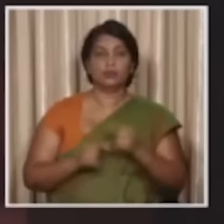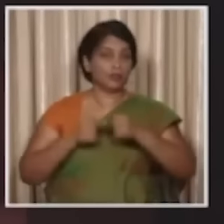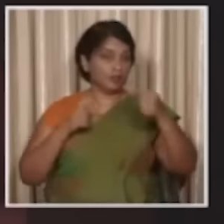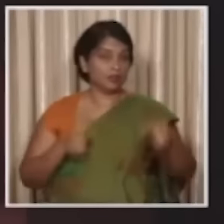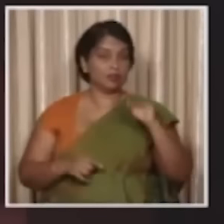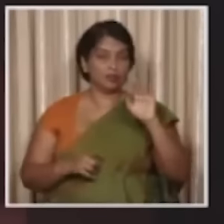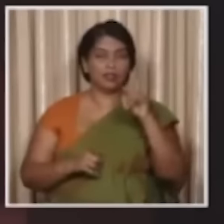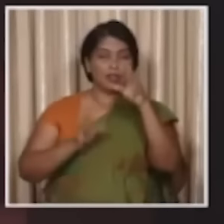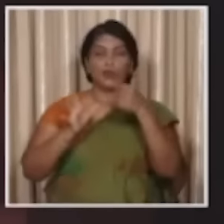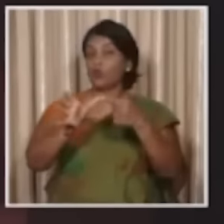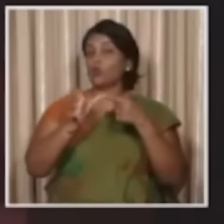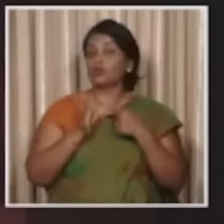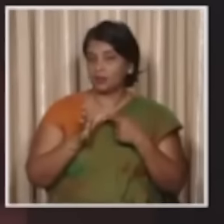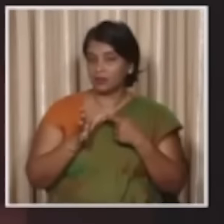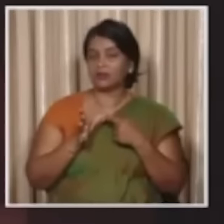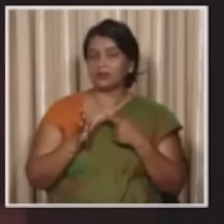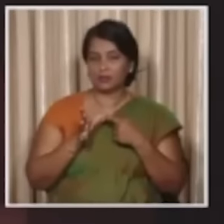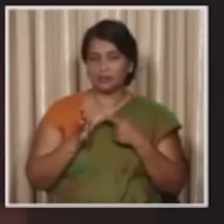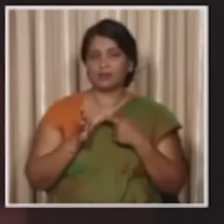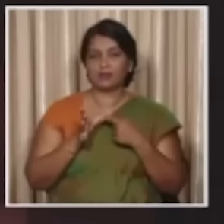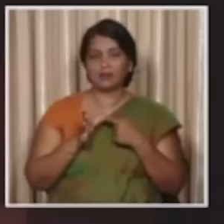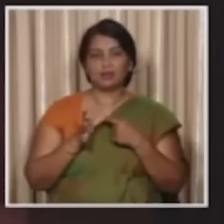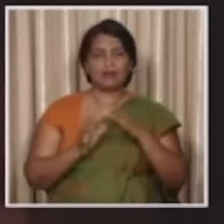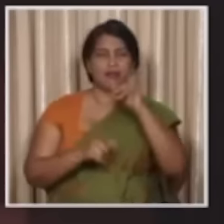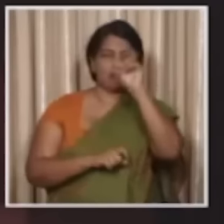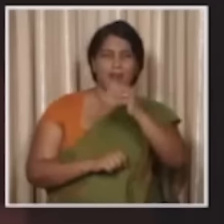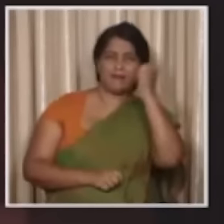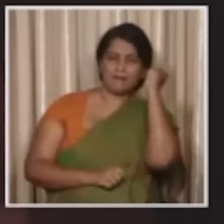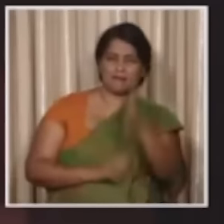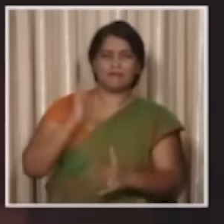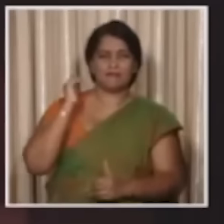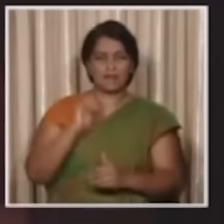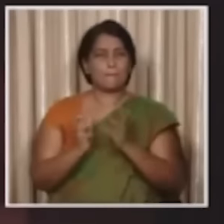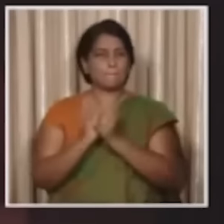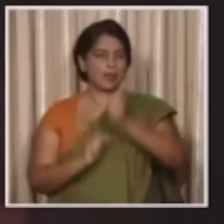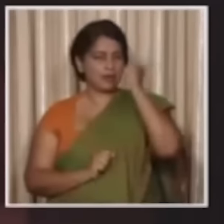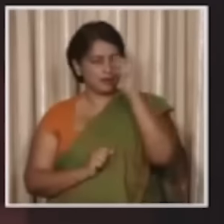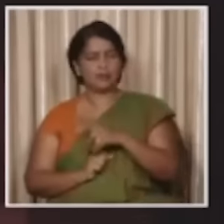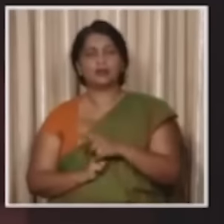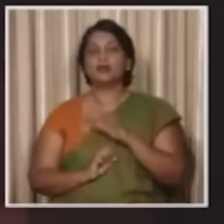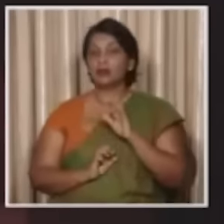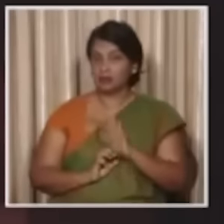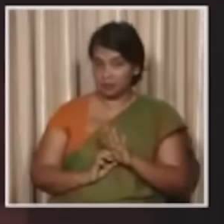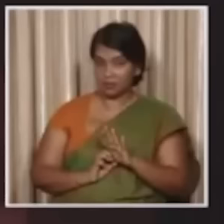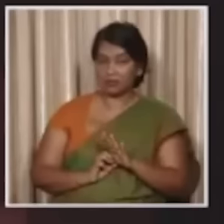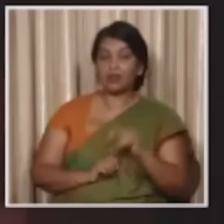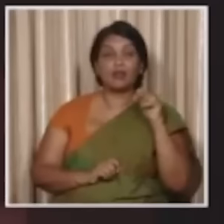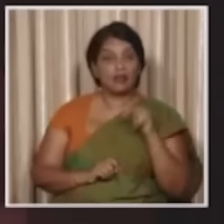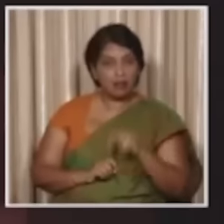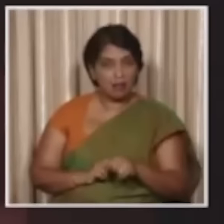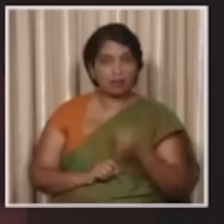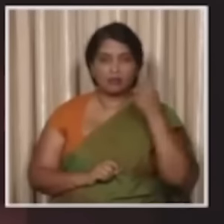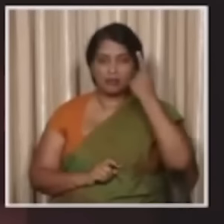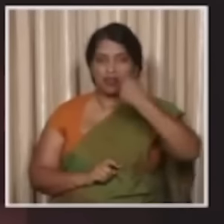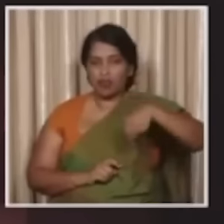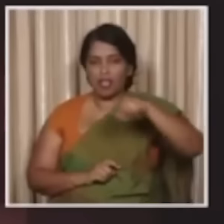ප්‍රතිවාදීන්ට තිබුණු එකම උත්තරය තමයි චරිත ඝාතනය සහ මඩ ගැසීම. නමුත් අද මං හිතන්නේ